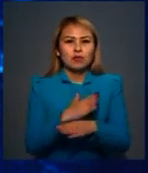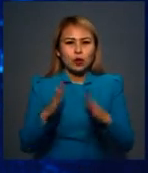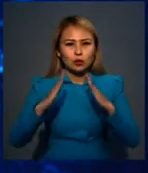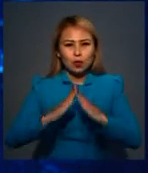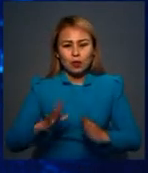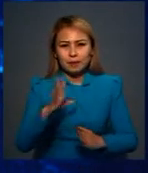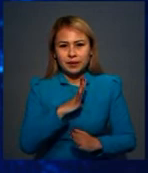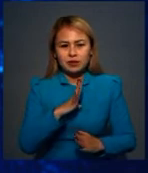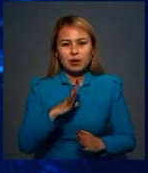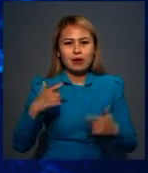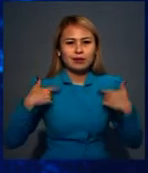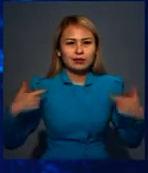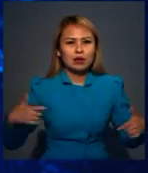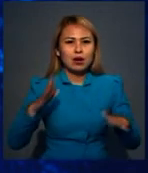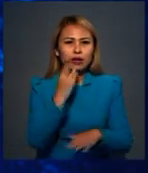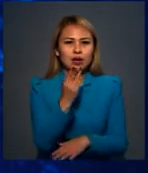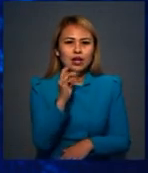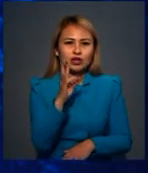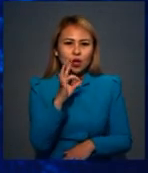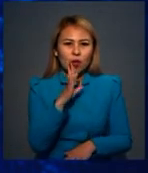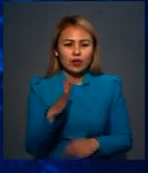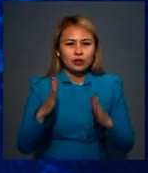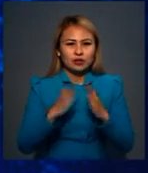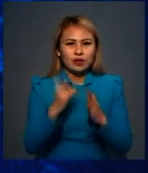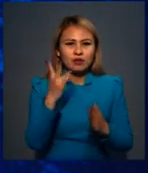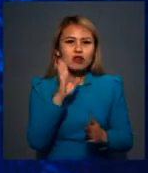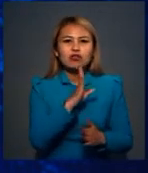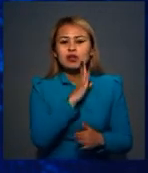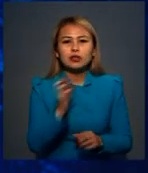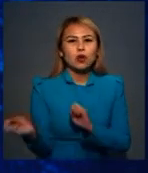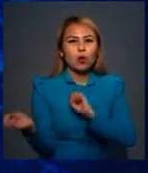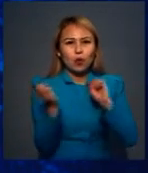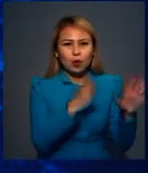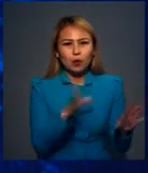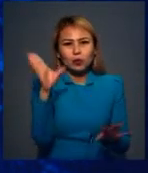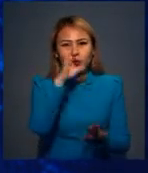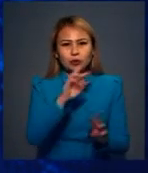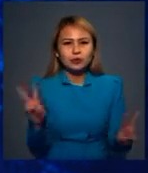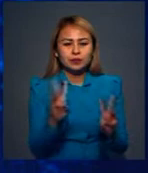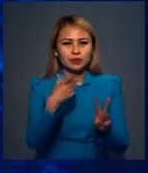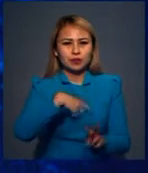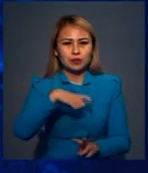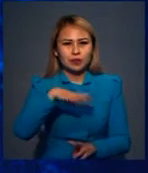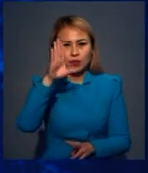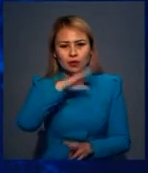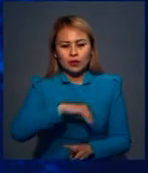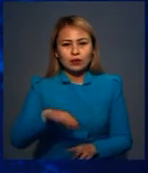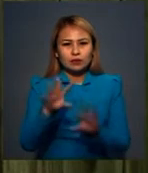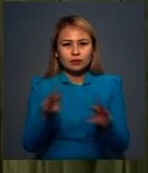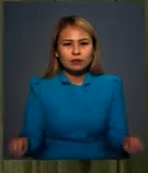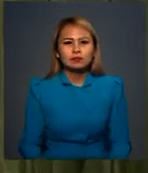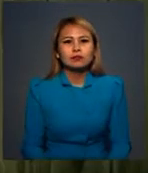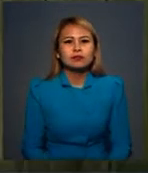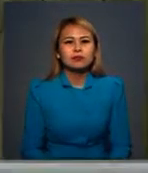үйді шарпыған. Аға лейтенант Шыңғыс Қалижанов үйден екі әйел адамды қауіпсіз жерге шығарып, өртті жалғыз өзі сөндірген.